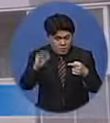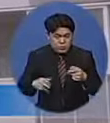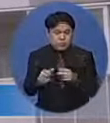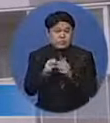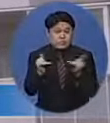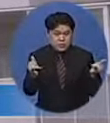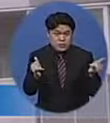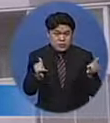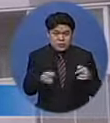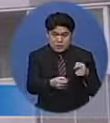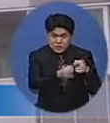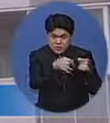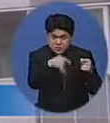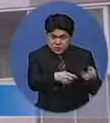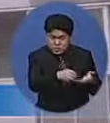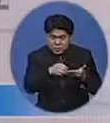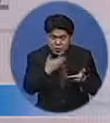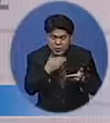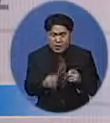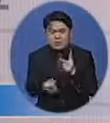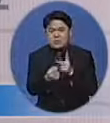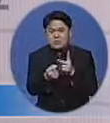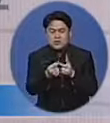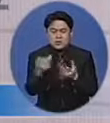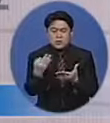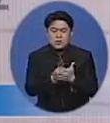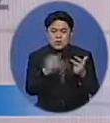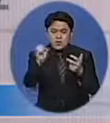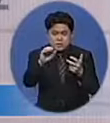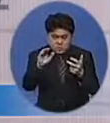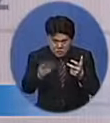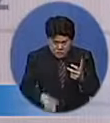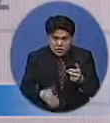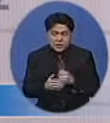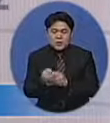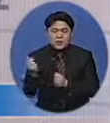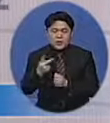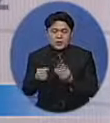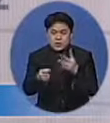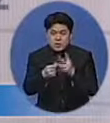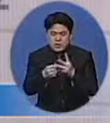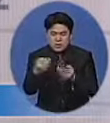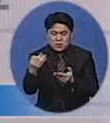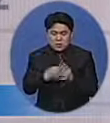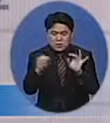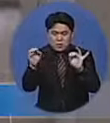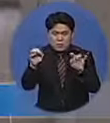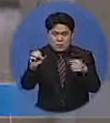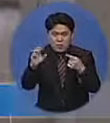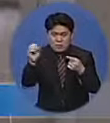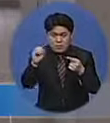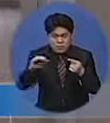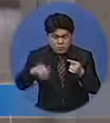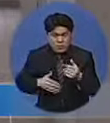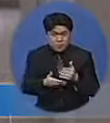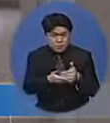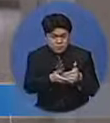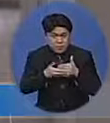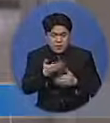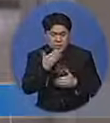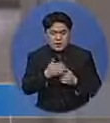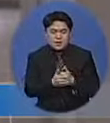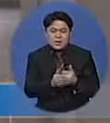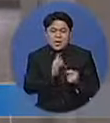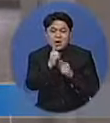해당되고 2순위는 소득 70% 이하, 3순위는 소득 100% 이하인 사람이 해당됩니다.